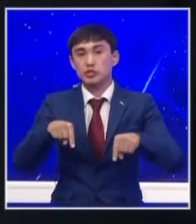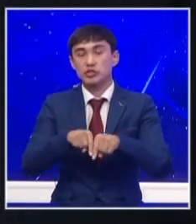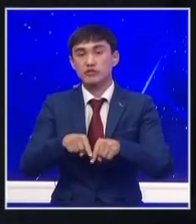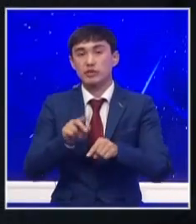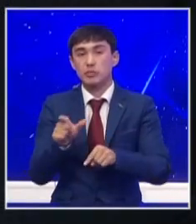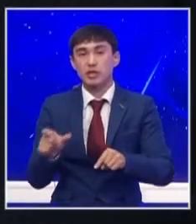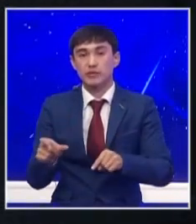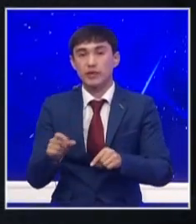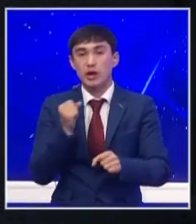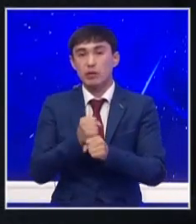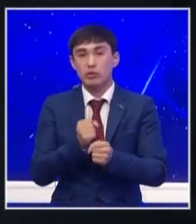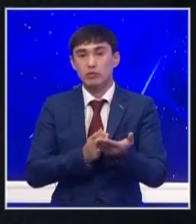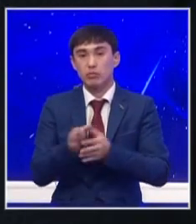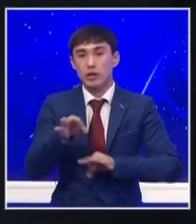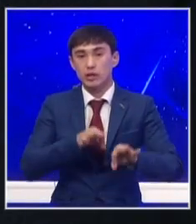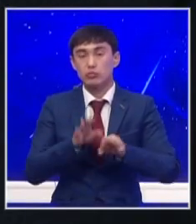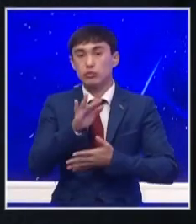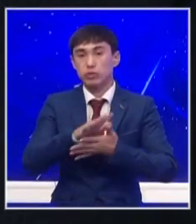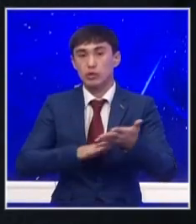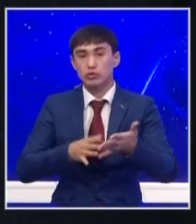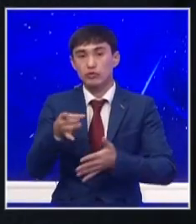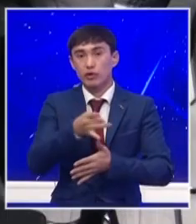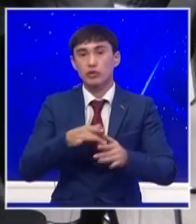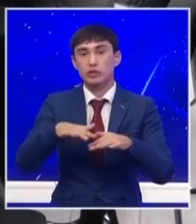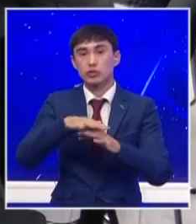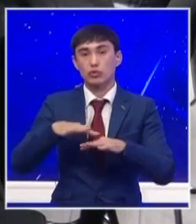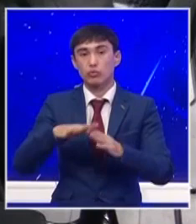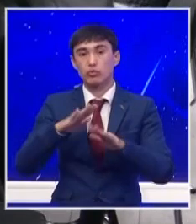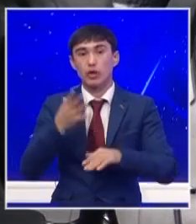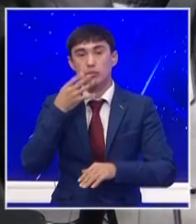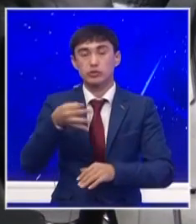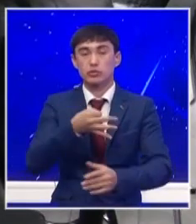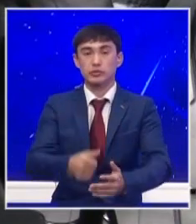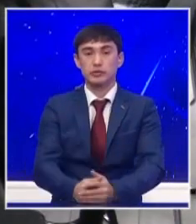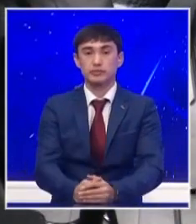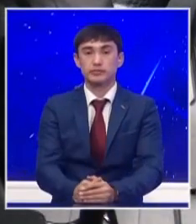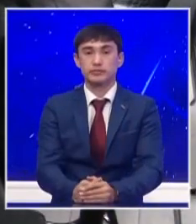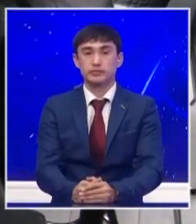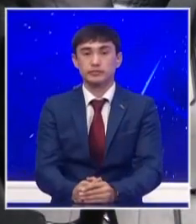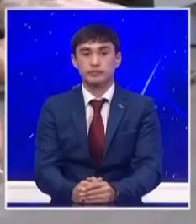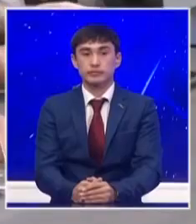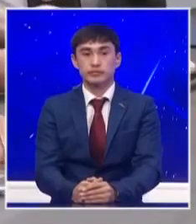медиаторов работа в рамках проекта будет продолжена в районах и населенных пунктах Алматинской